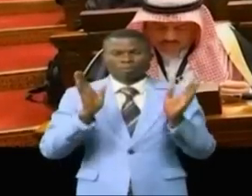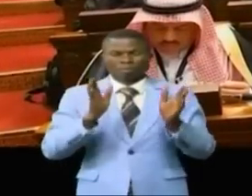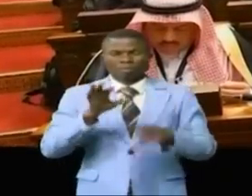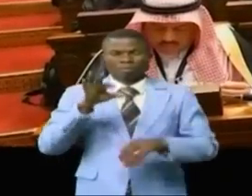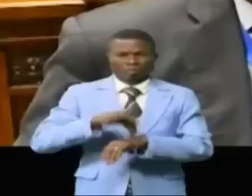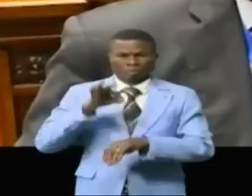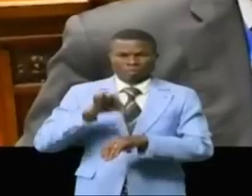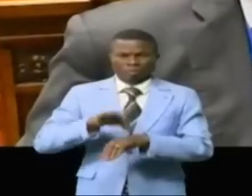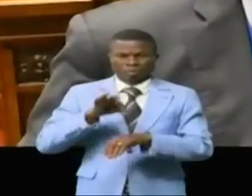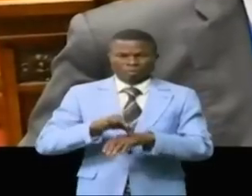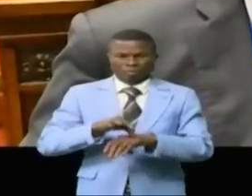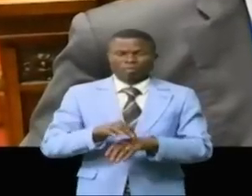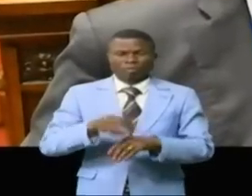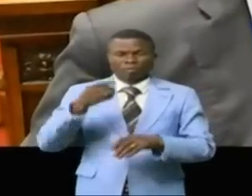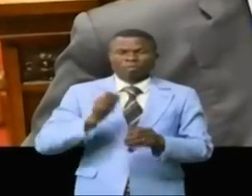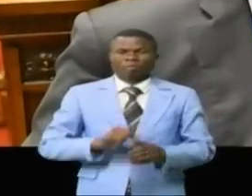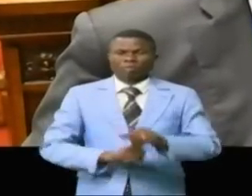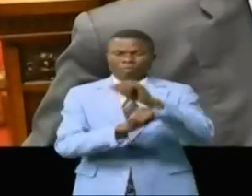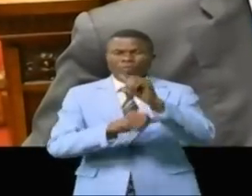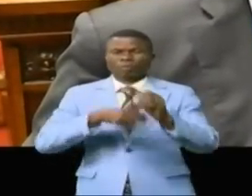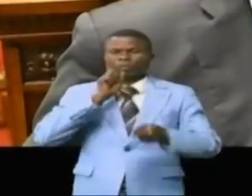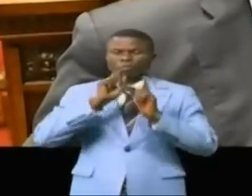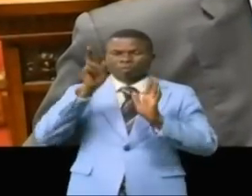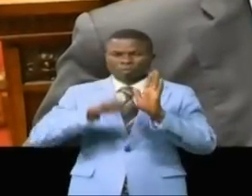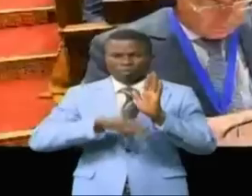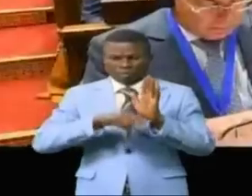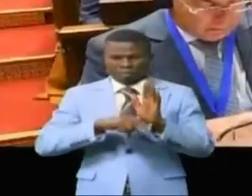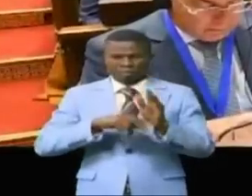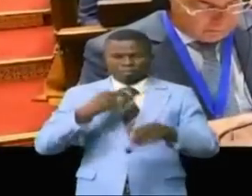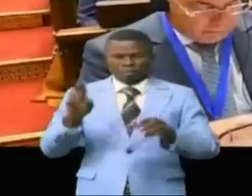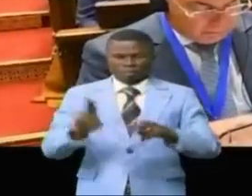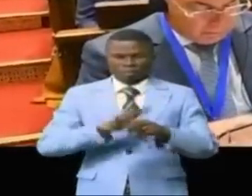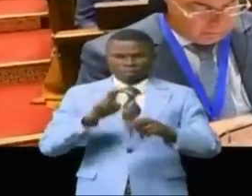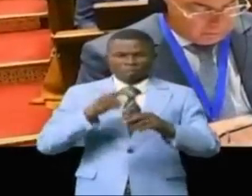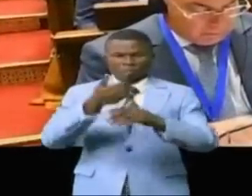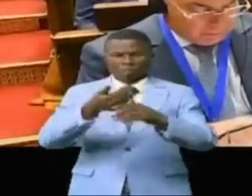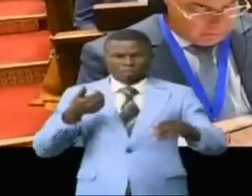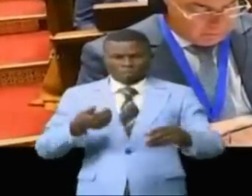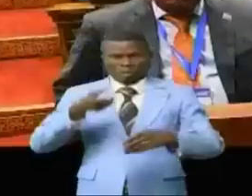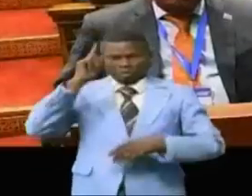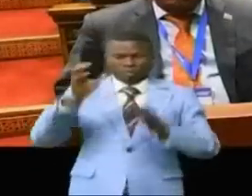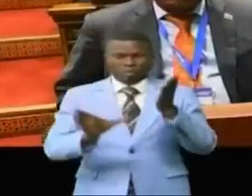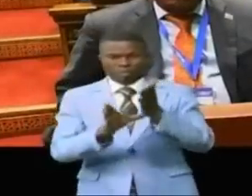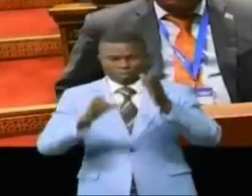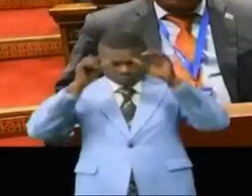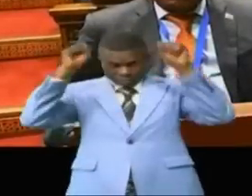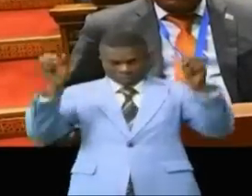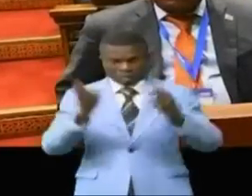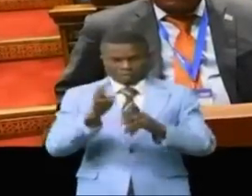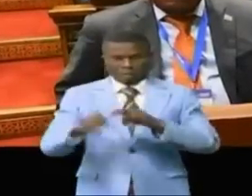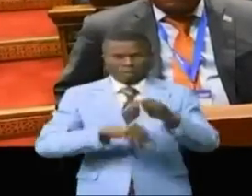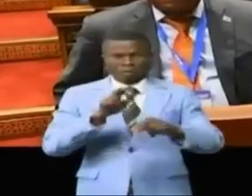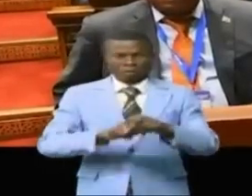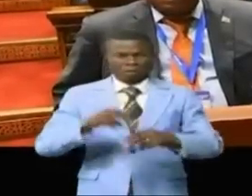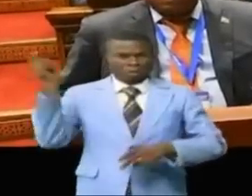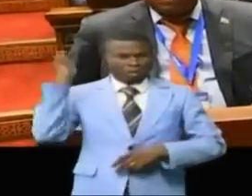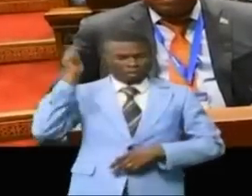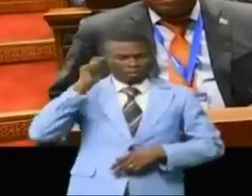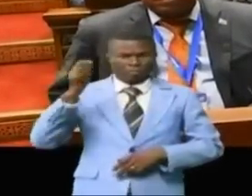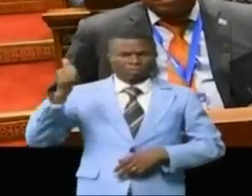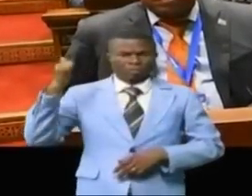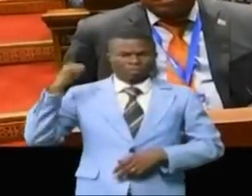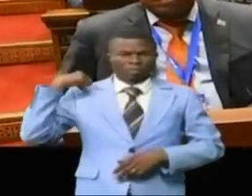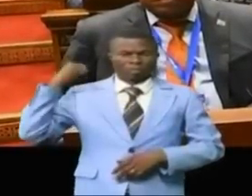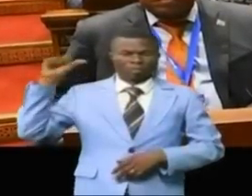qui imposent au Parlement d'utiliser des cadres anticipatifs affirme le premier vice-président de l'Assemblée nationale, le professeur André